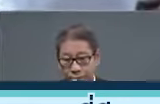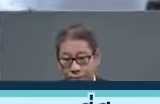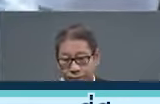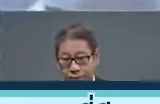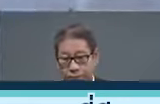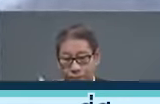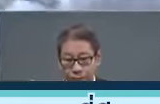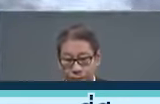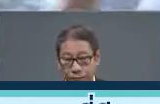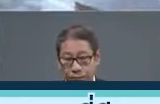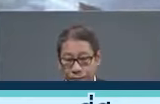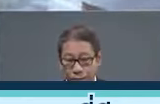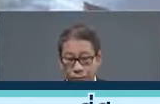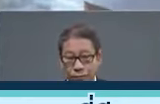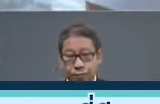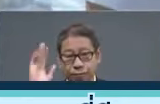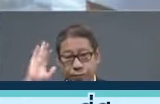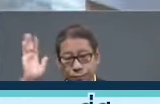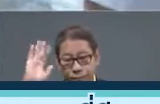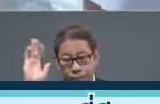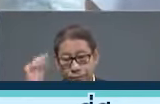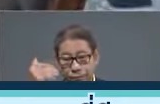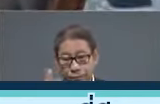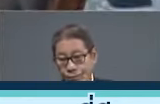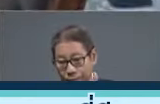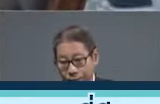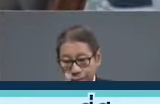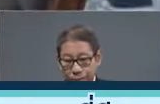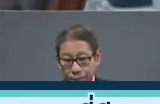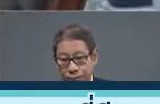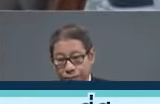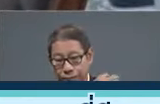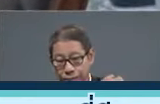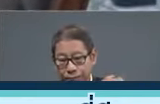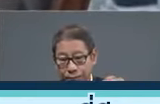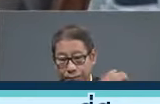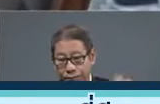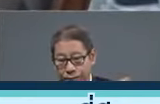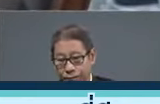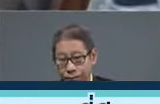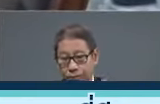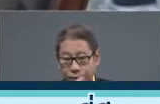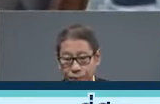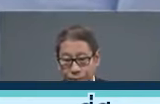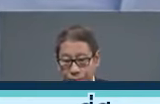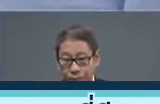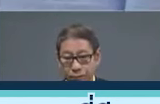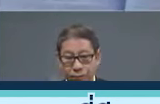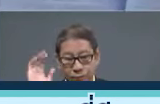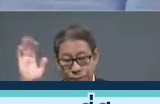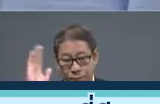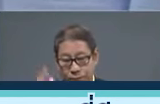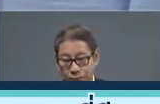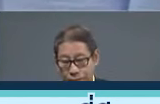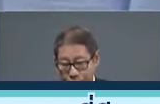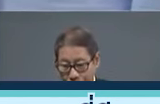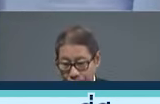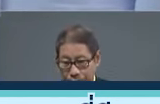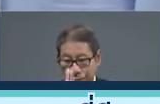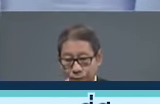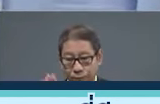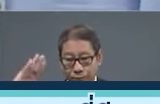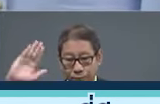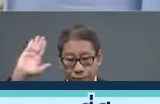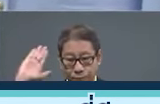เราทำความดีด้วยหัวใจจัดโดยกรมประชาสัมพันธ์เนื่องในโอกาสวันเฉลิมพระชนมพรรษาพระบาทสมเด็จพระเจ้าอยู่หั